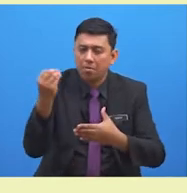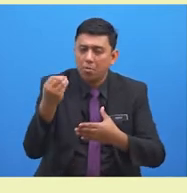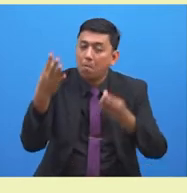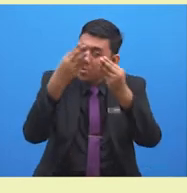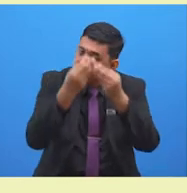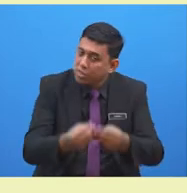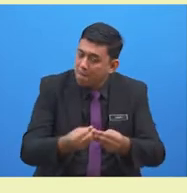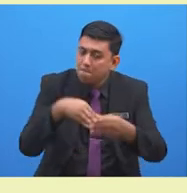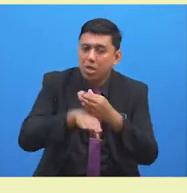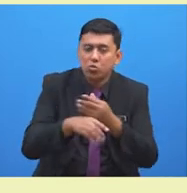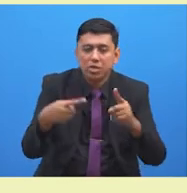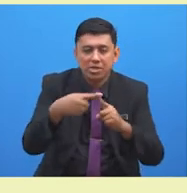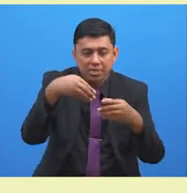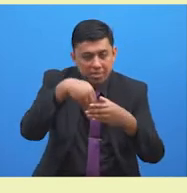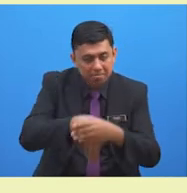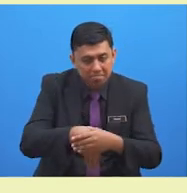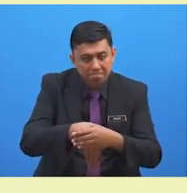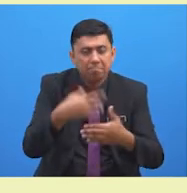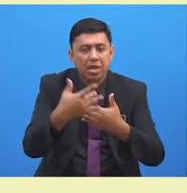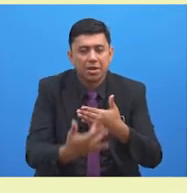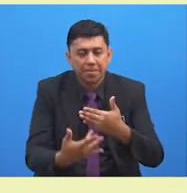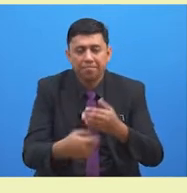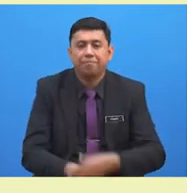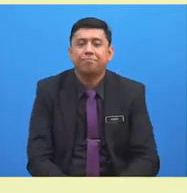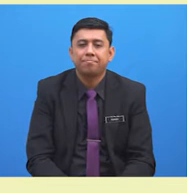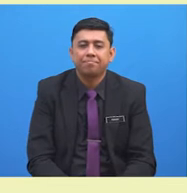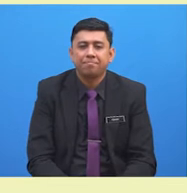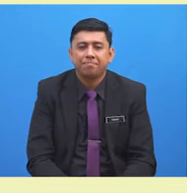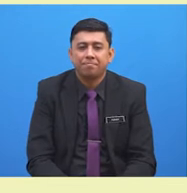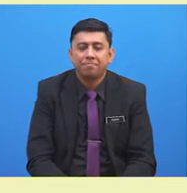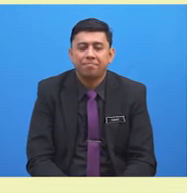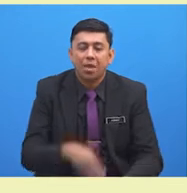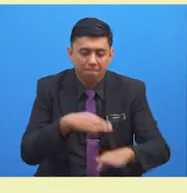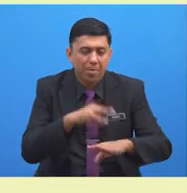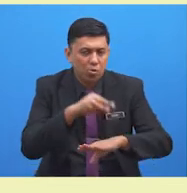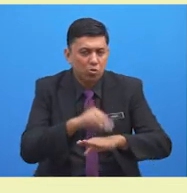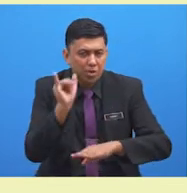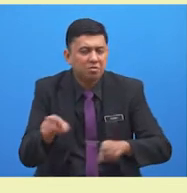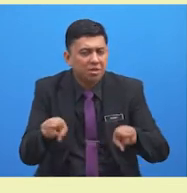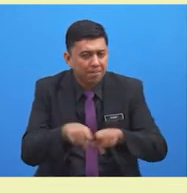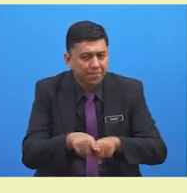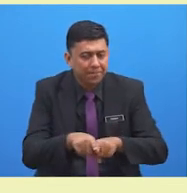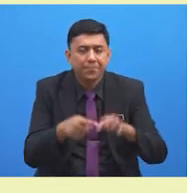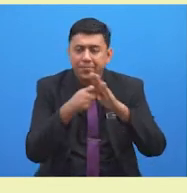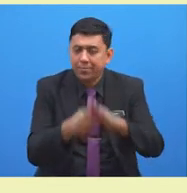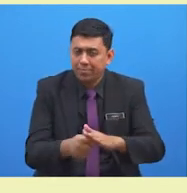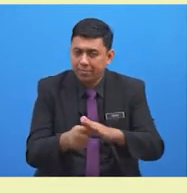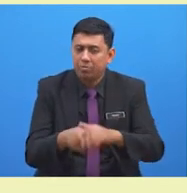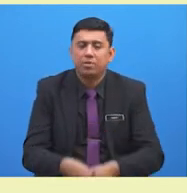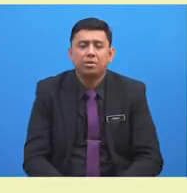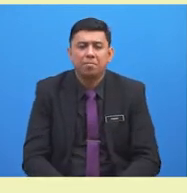Pada waktu yang sama, tekanan separuh karbon dioksida adalah tinggi dalam kapilari darah